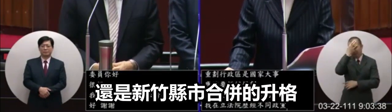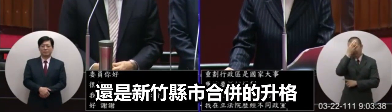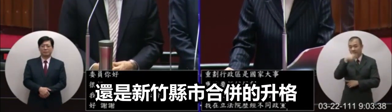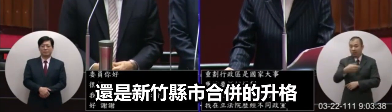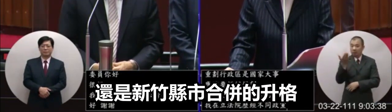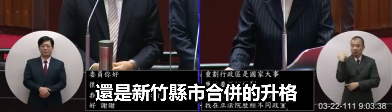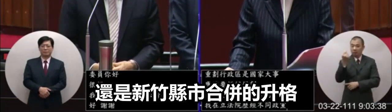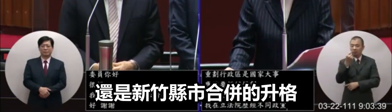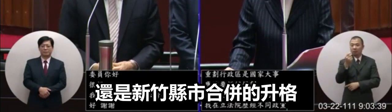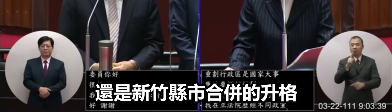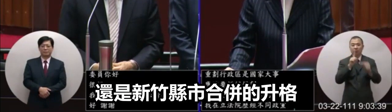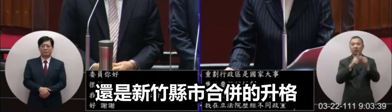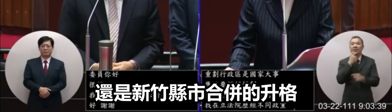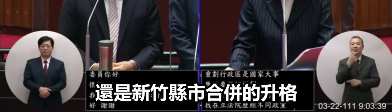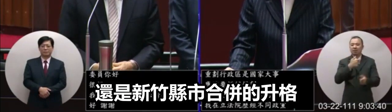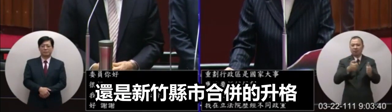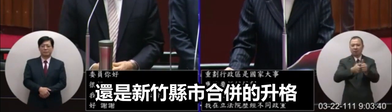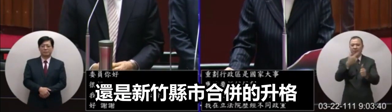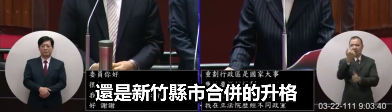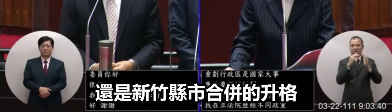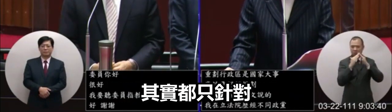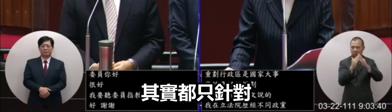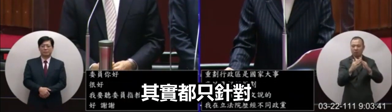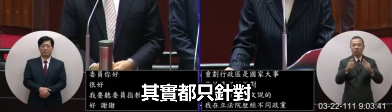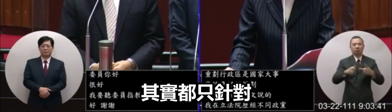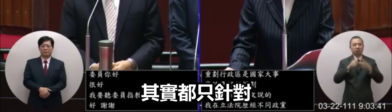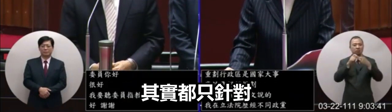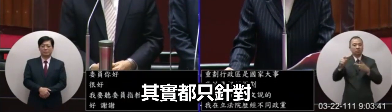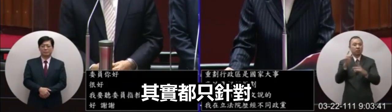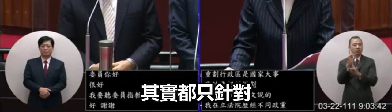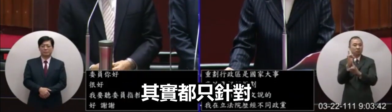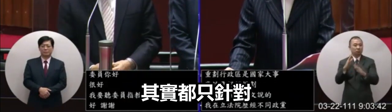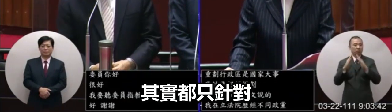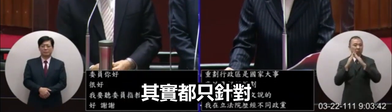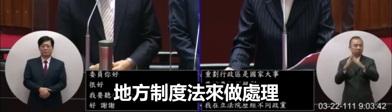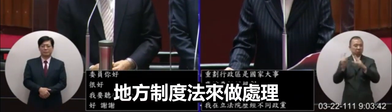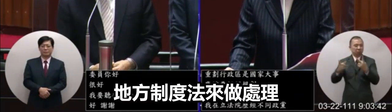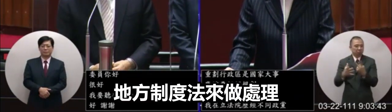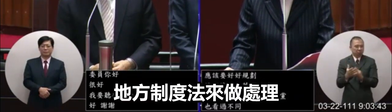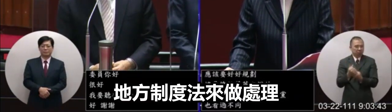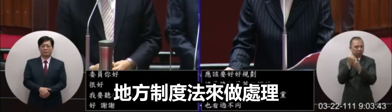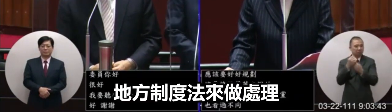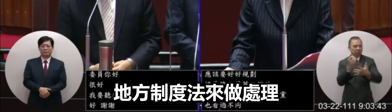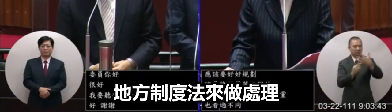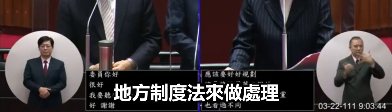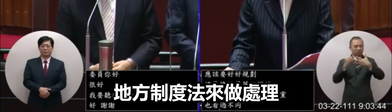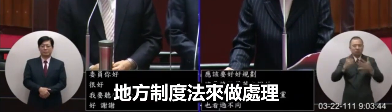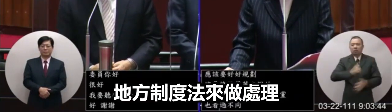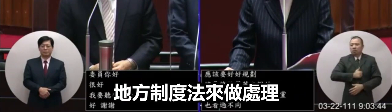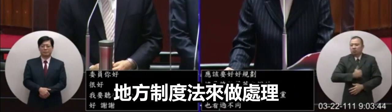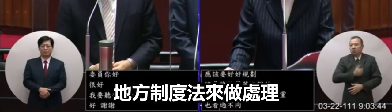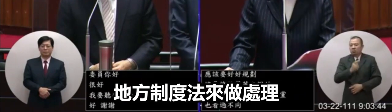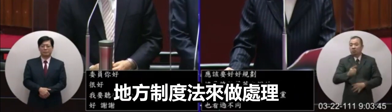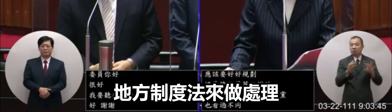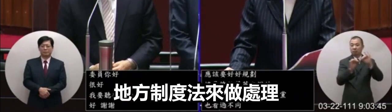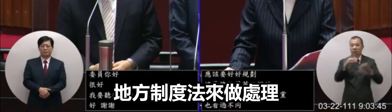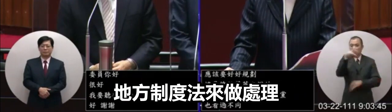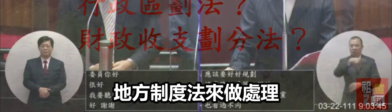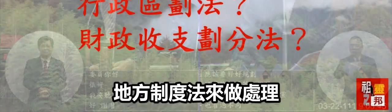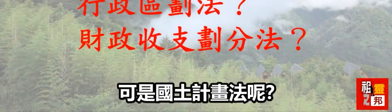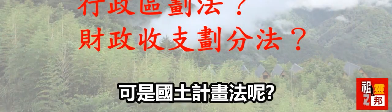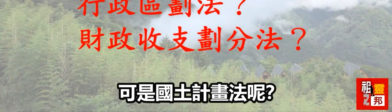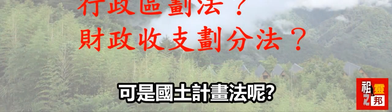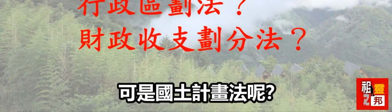好，还是新竹县市合并的升格，其实呢都只针对地方制度法来做处